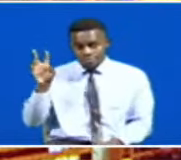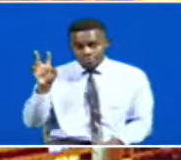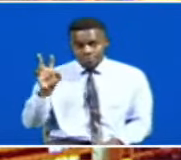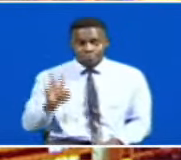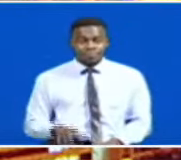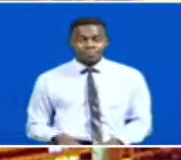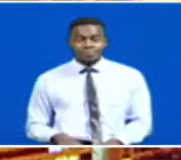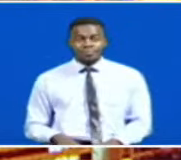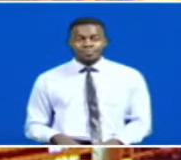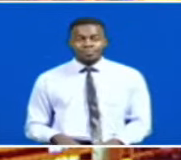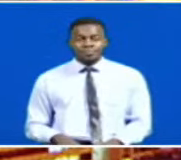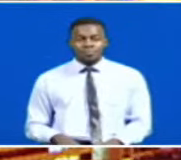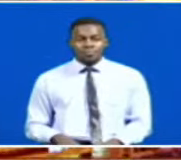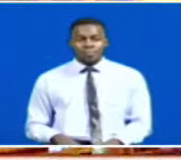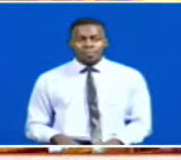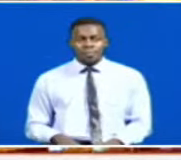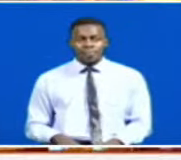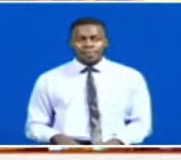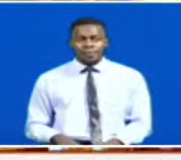Lizzie Wanyoike.